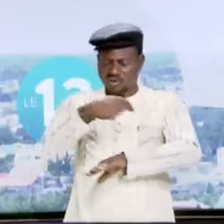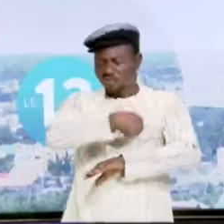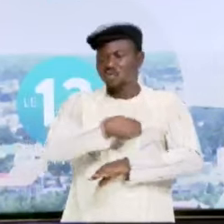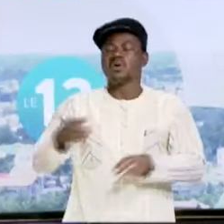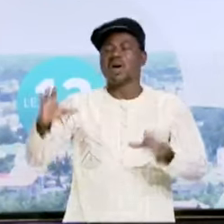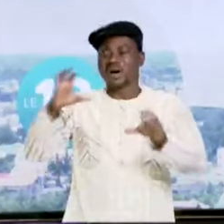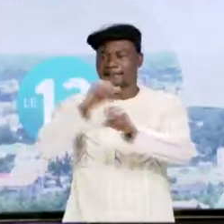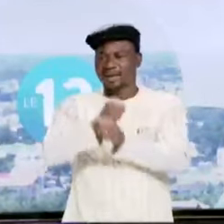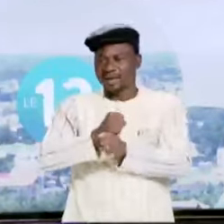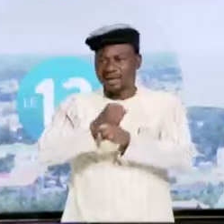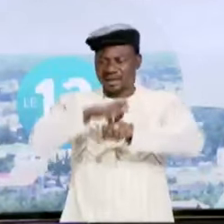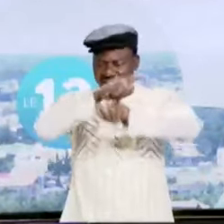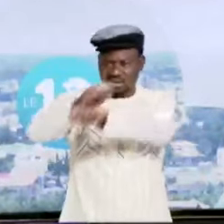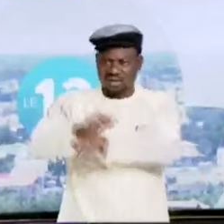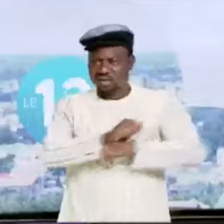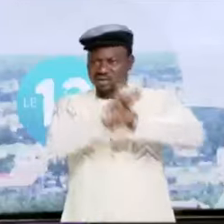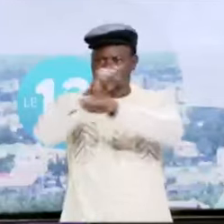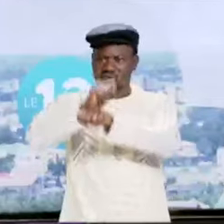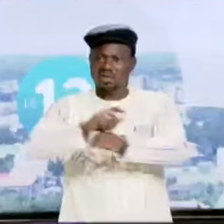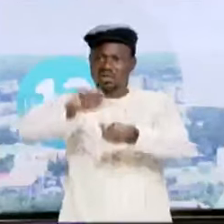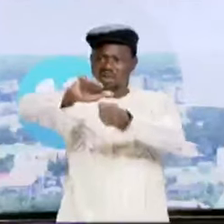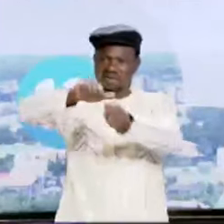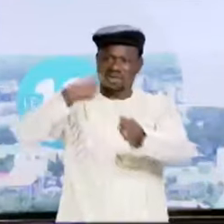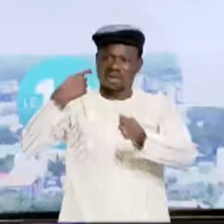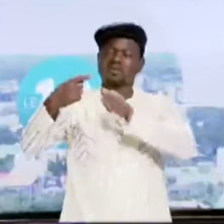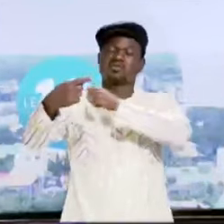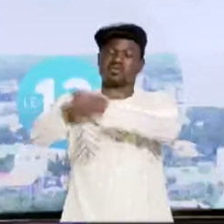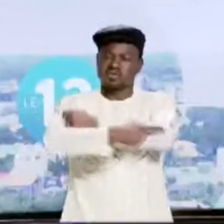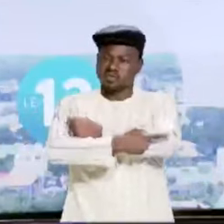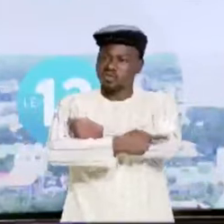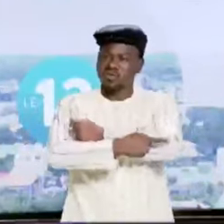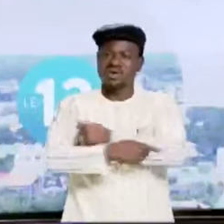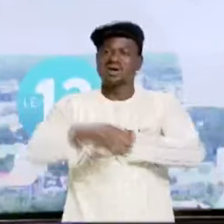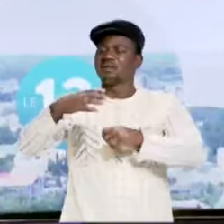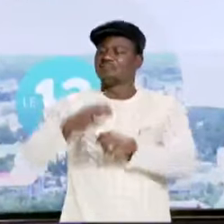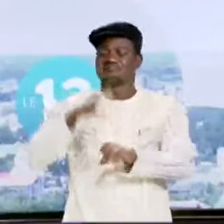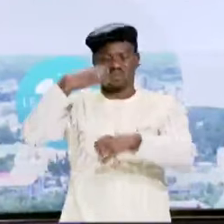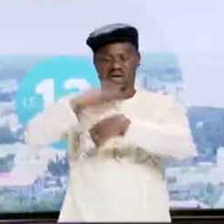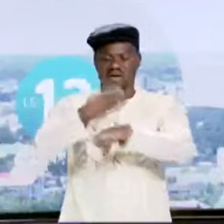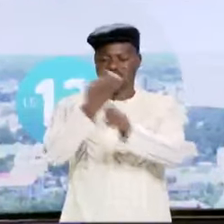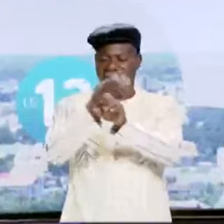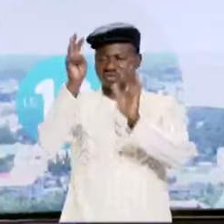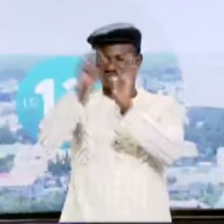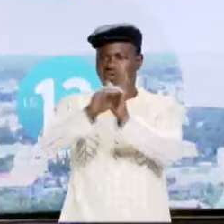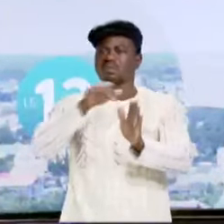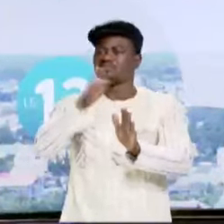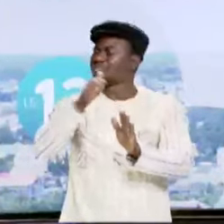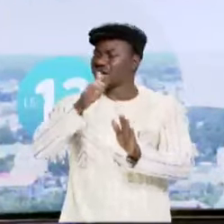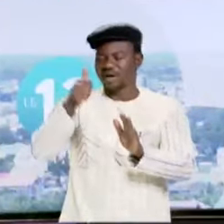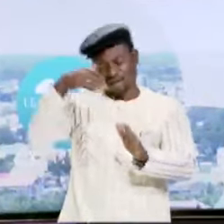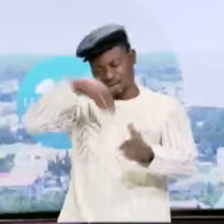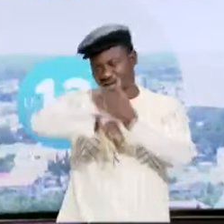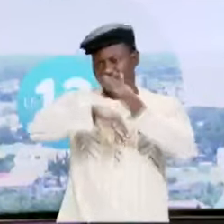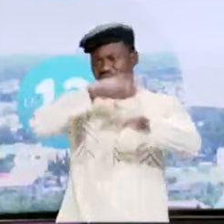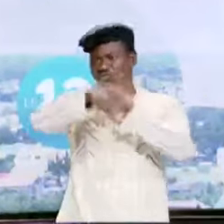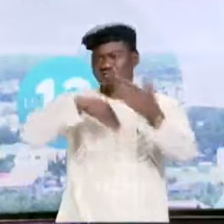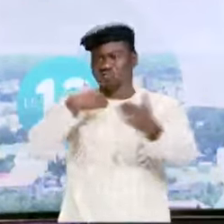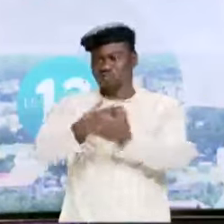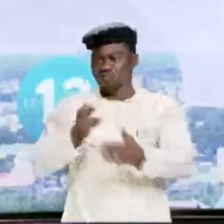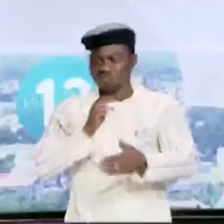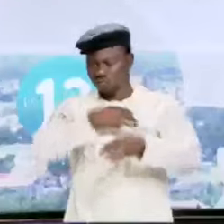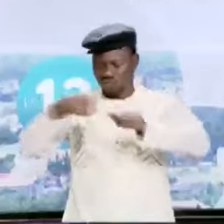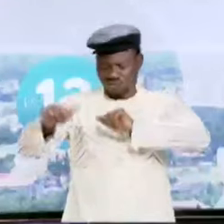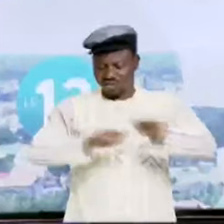aptitudes au quotidien. C'est pas en créant uniquement, mais dans tout acte, toute action que nous allons poser, c'est apporter